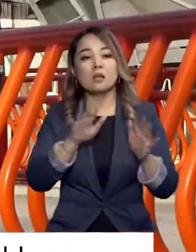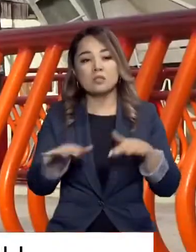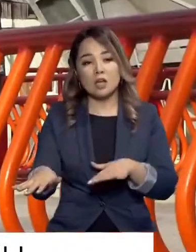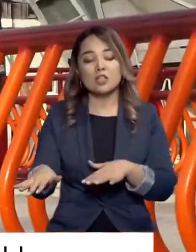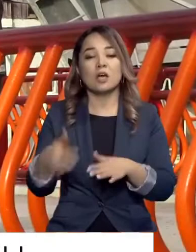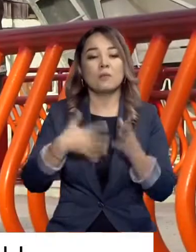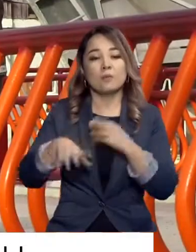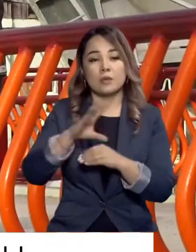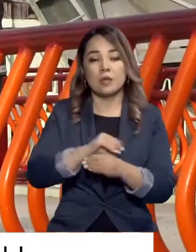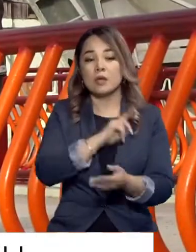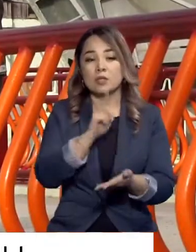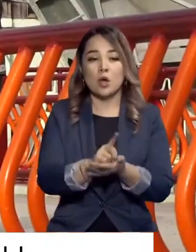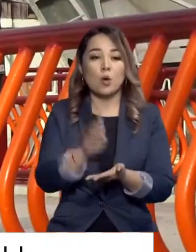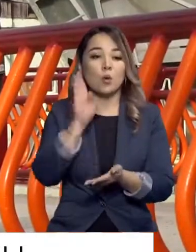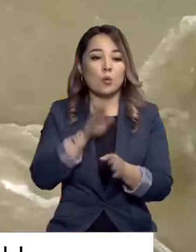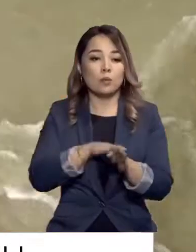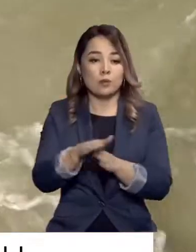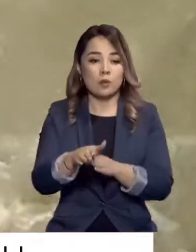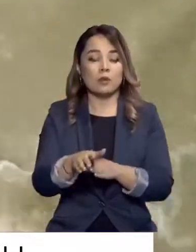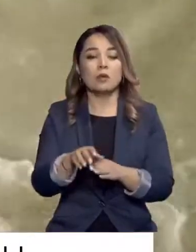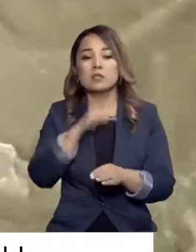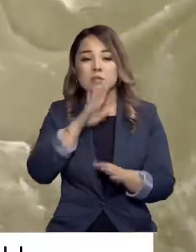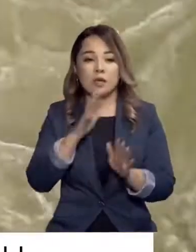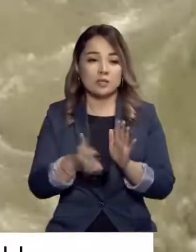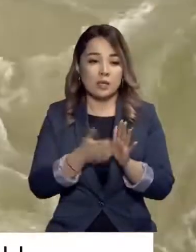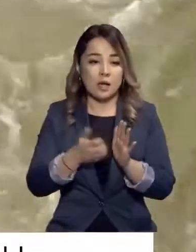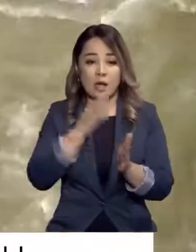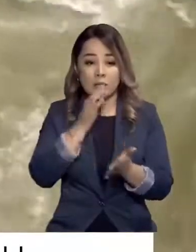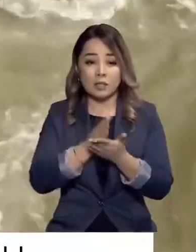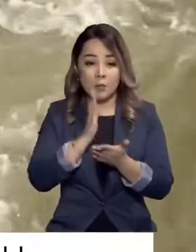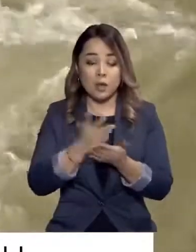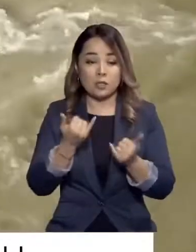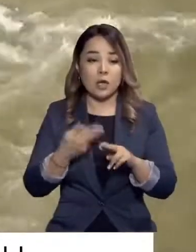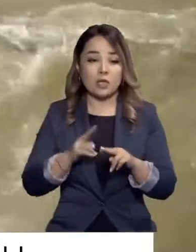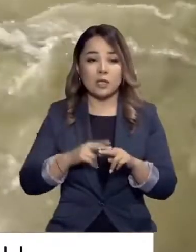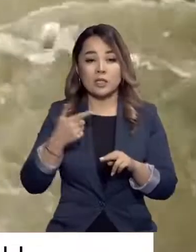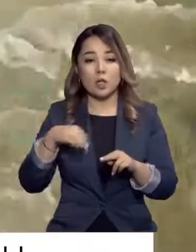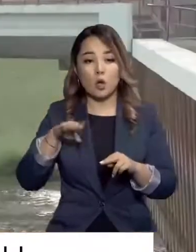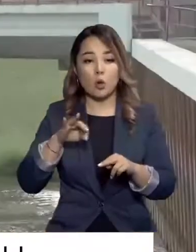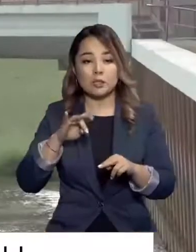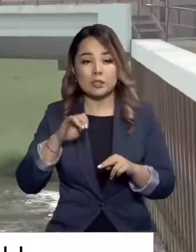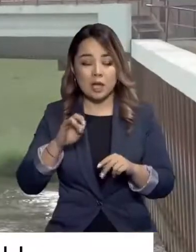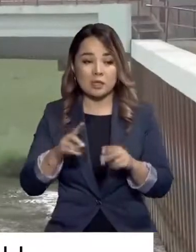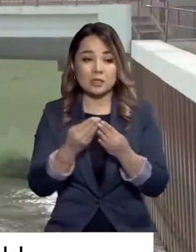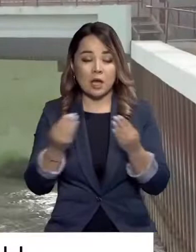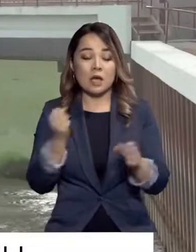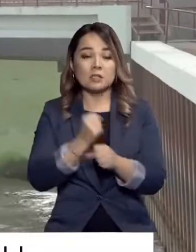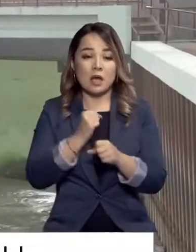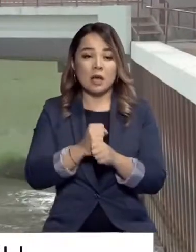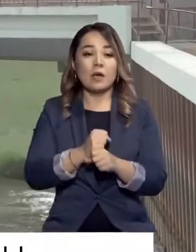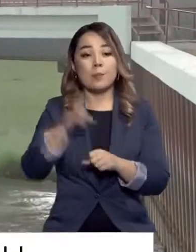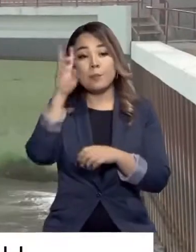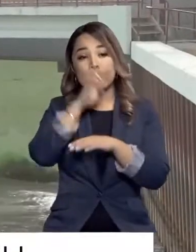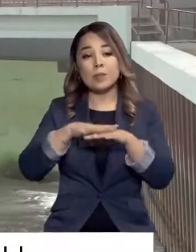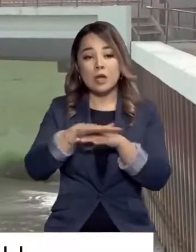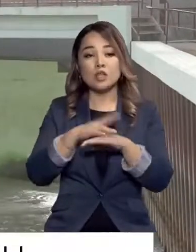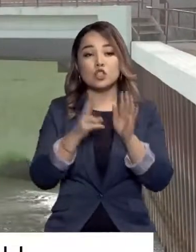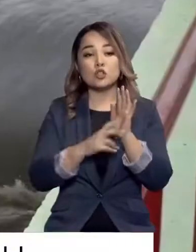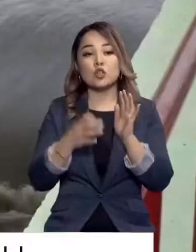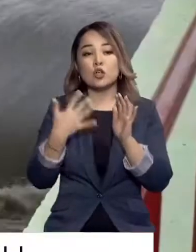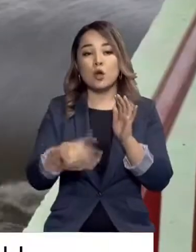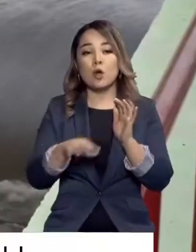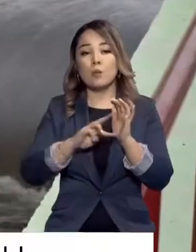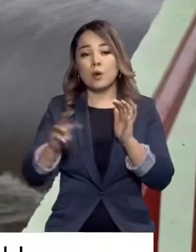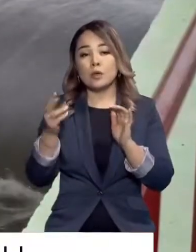шеткі аудандарға тиісті көлемде су жеткізу өте қиынға соқты. Биыл гидронысанды қайта қалпына келтіру үшін мемлекеттен 750 миллион